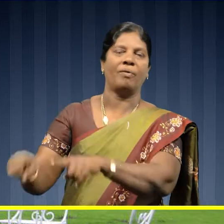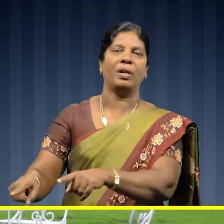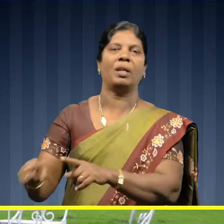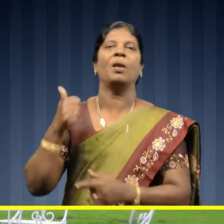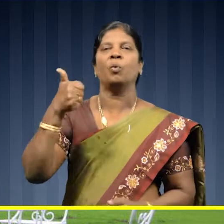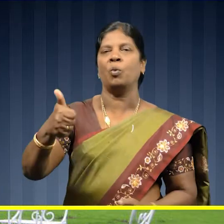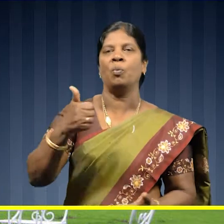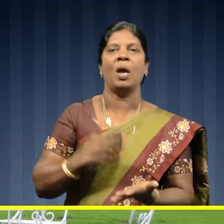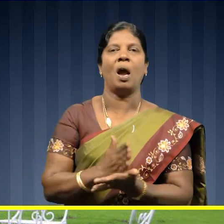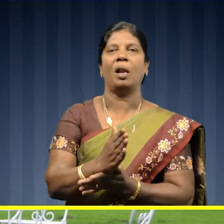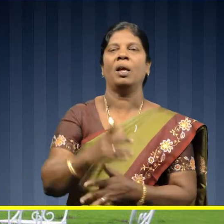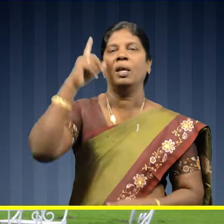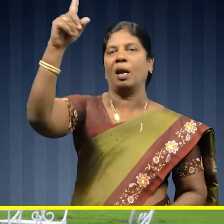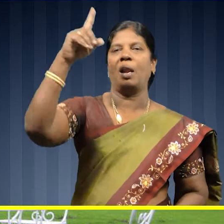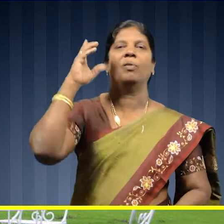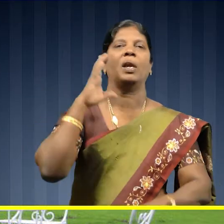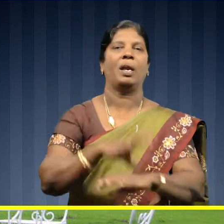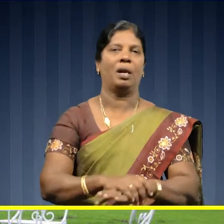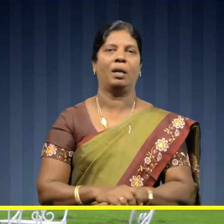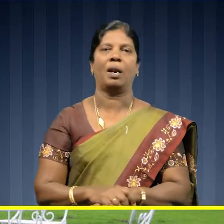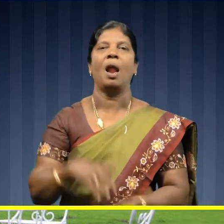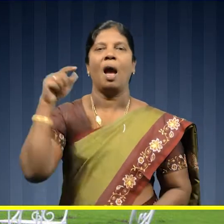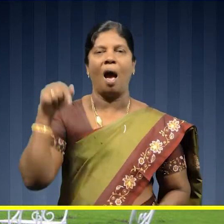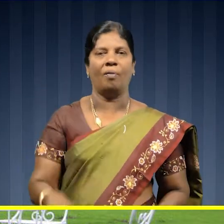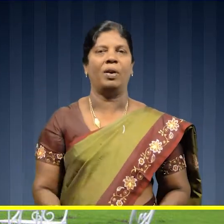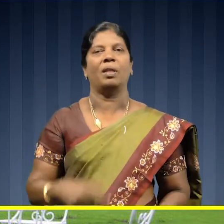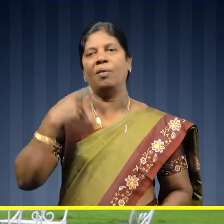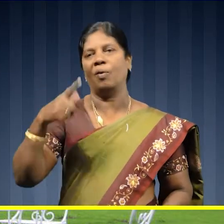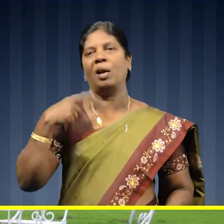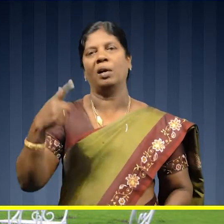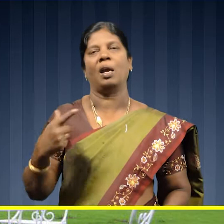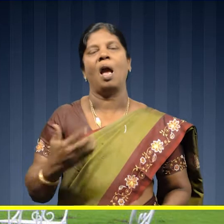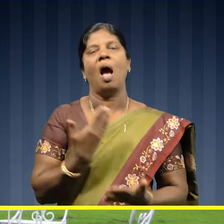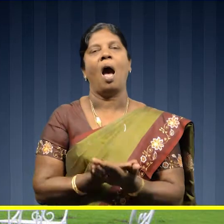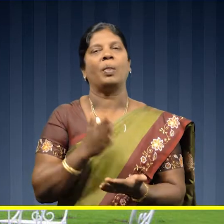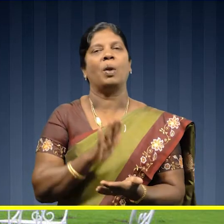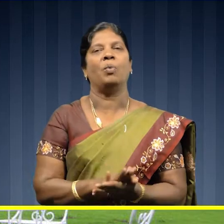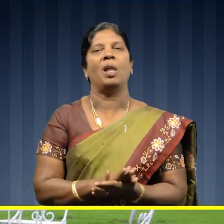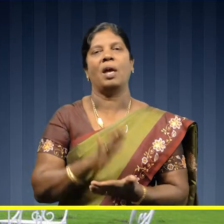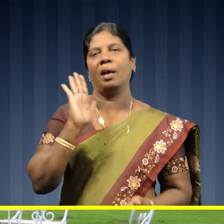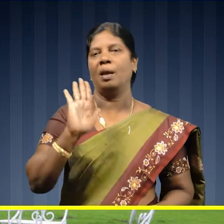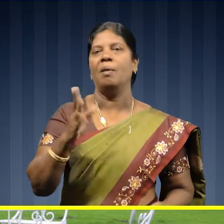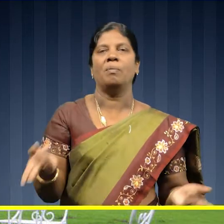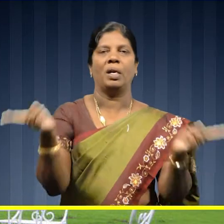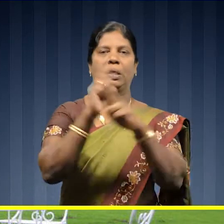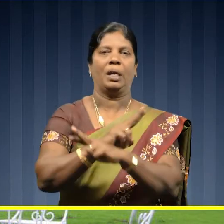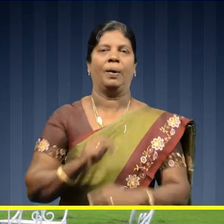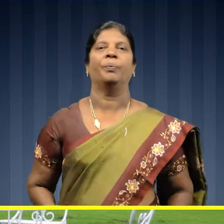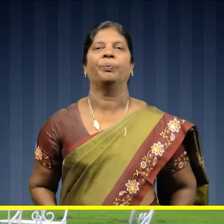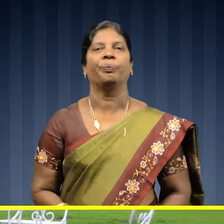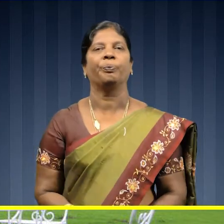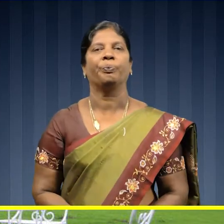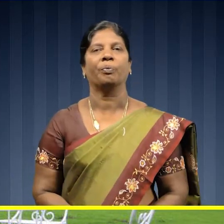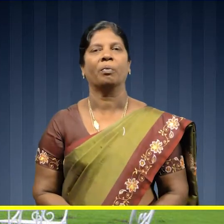கொடுக்கிறானோ அவன்தான் மெய்யான கடவுளை கண்டடைகிறான், அவன்தான் வாழ்க்கையை அர்த்தமுள்ளதாக